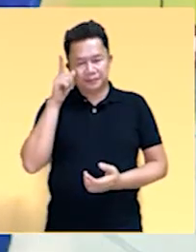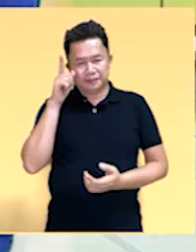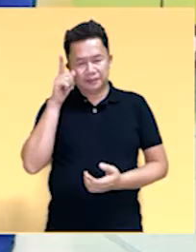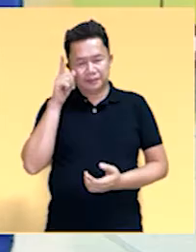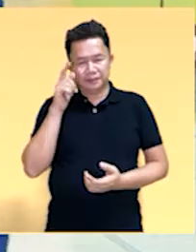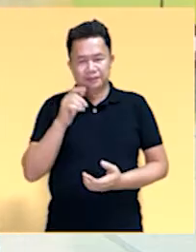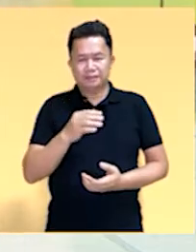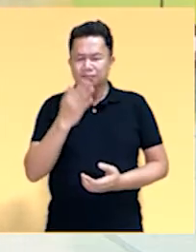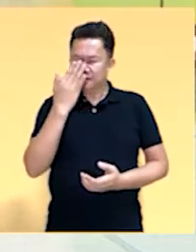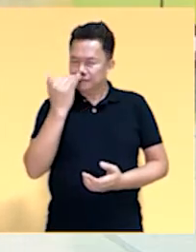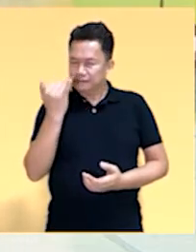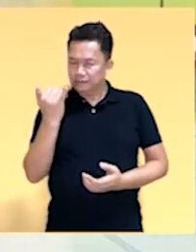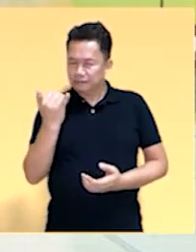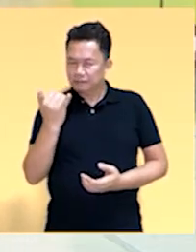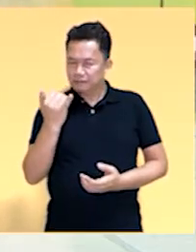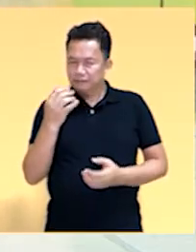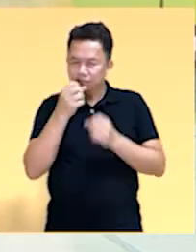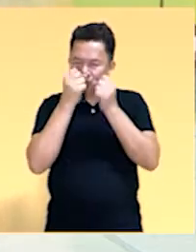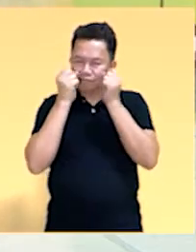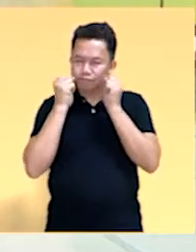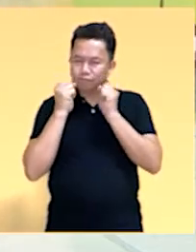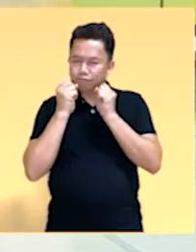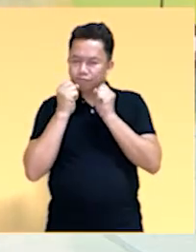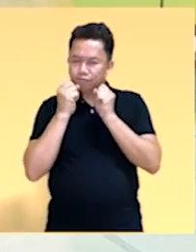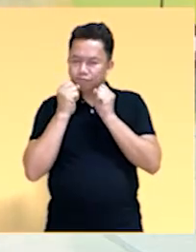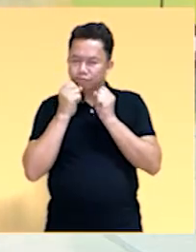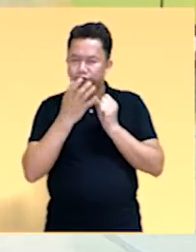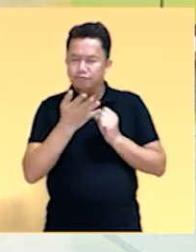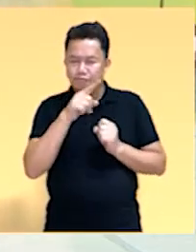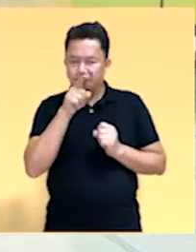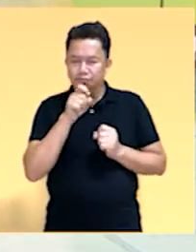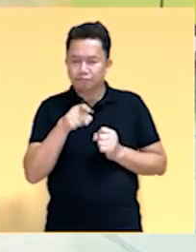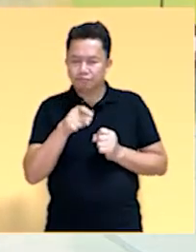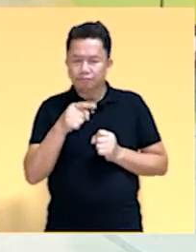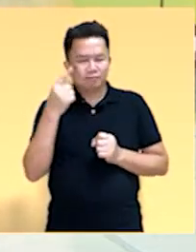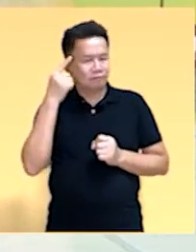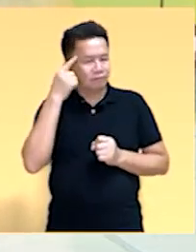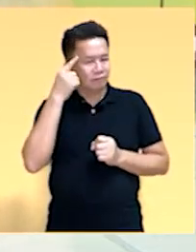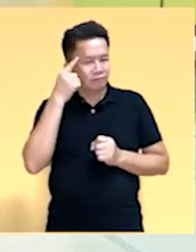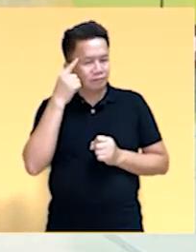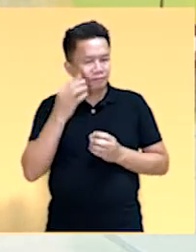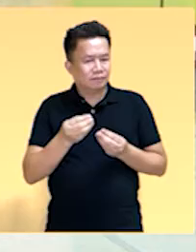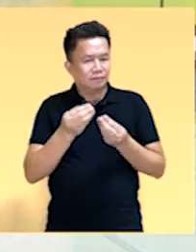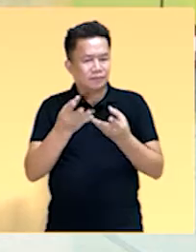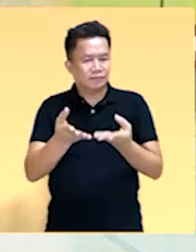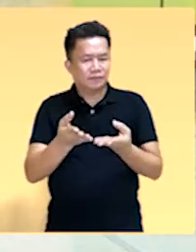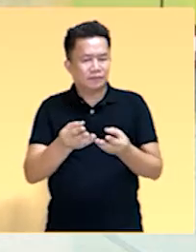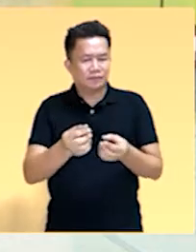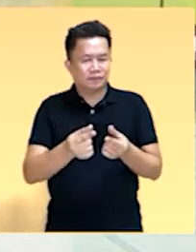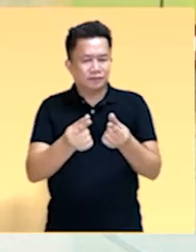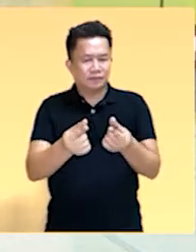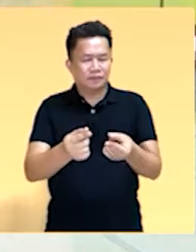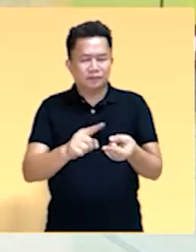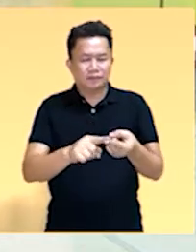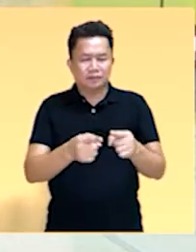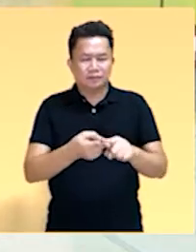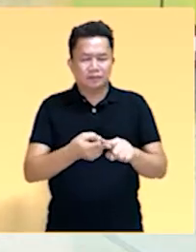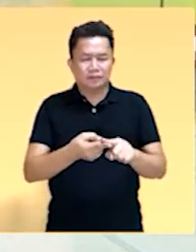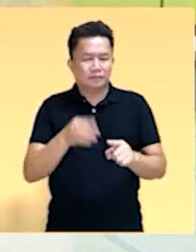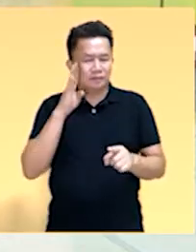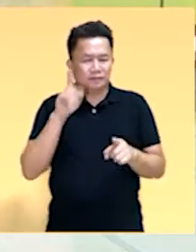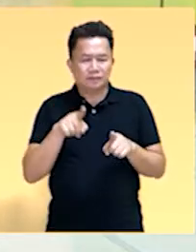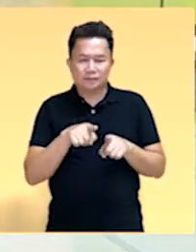Lina, bakit parang ang lungkot mo? Iniisip ko kasing bigyan ng regalo ang matali kong kaibigan,